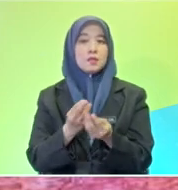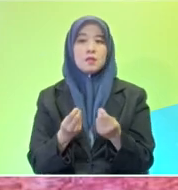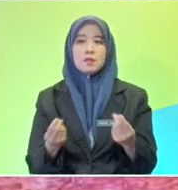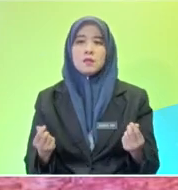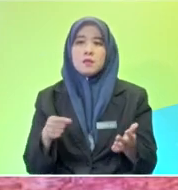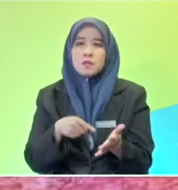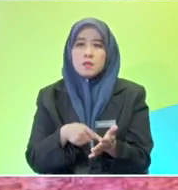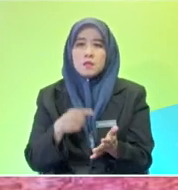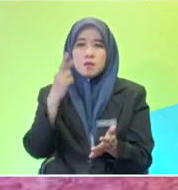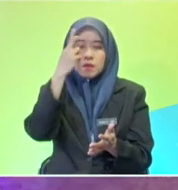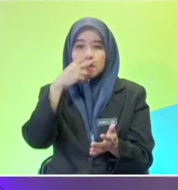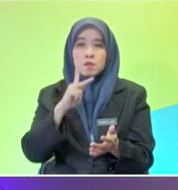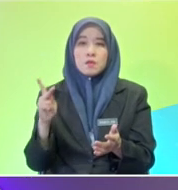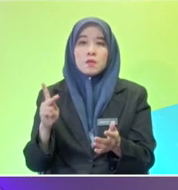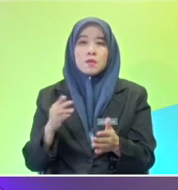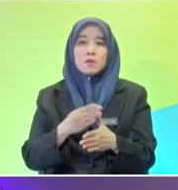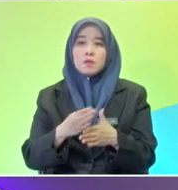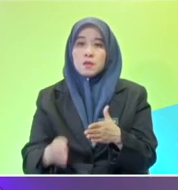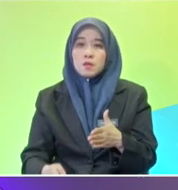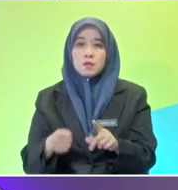merupakan sebahagian daripada